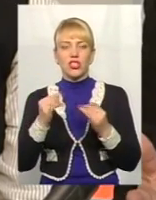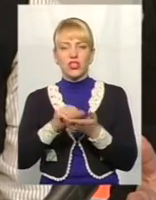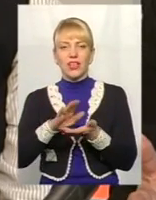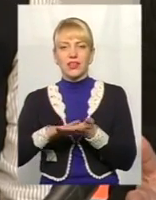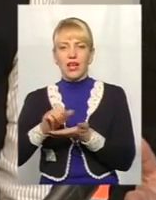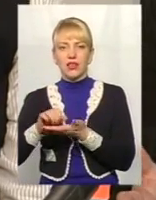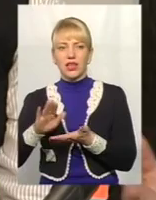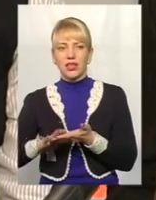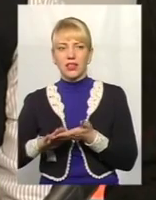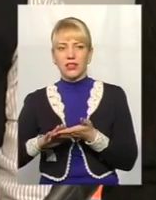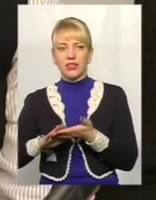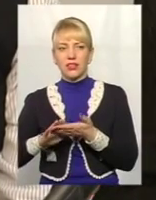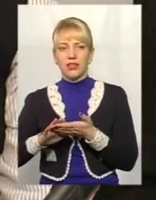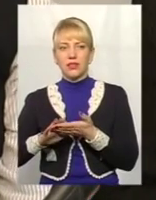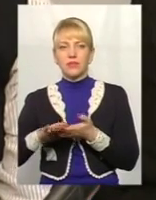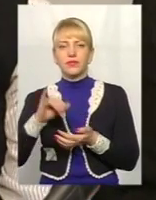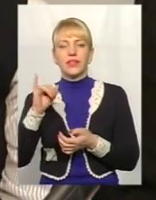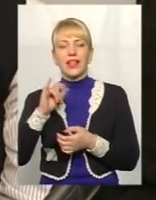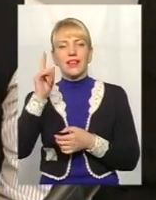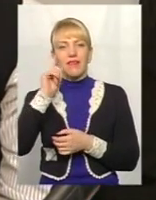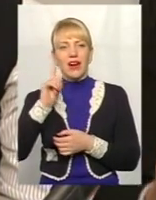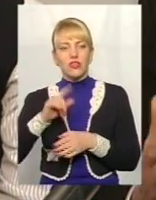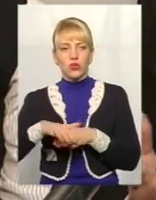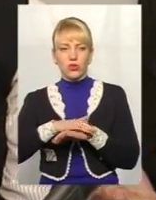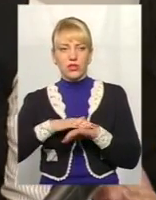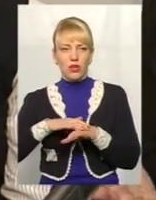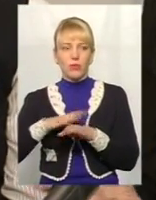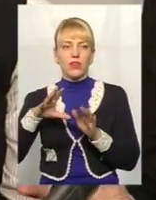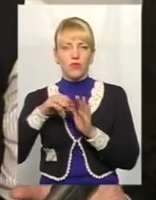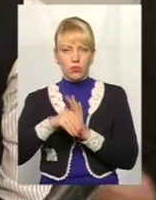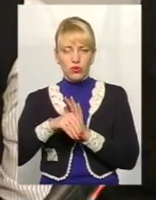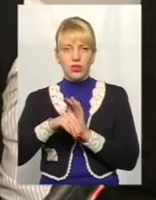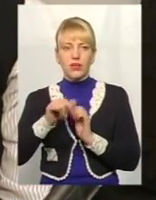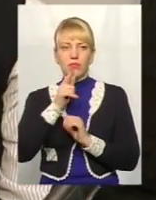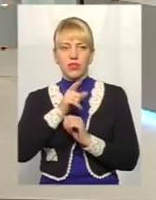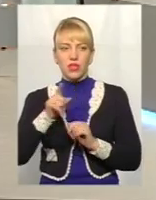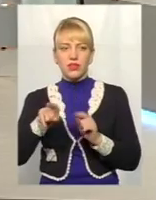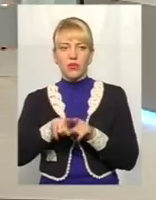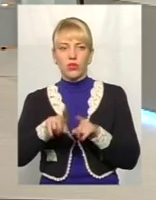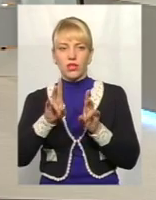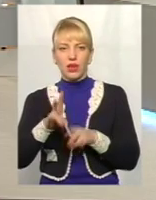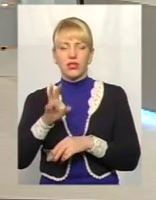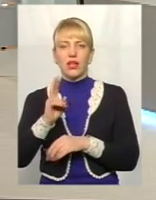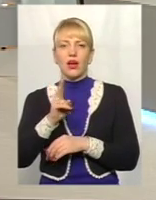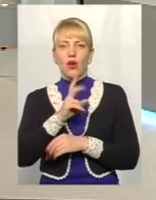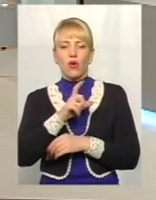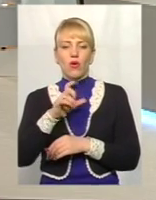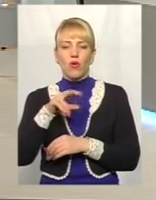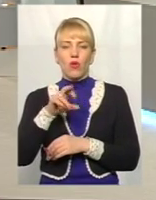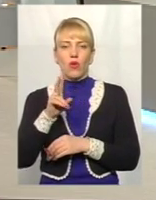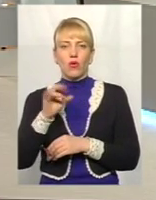даних з історії єврейського народу, в тому числі під час такої трагедії, як Голокосту.